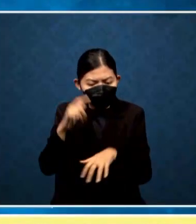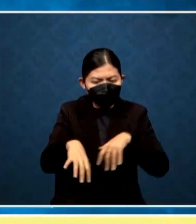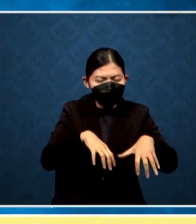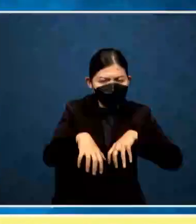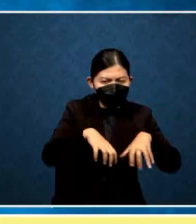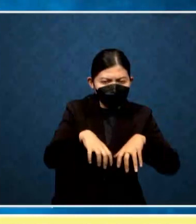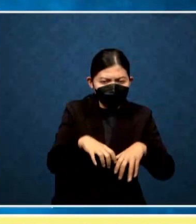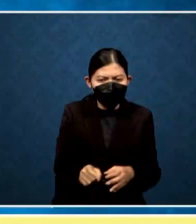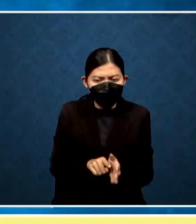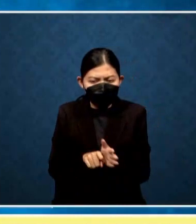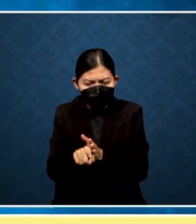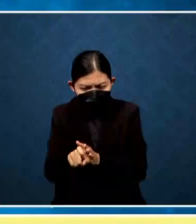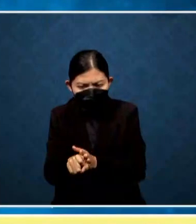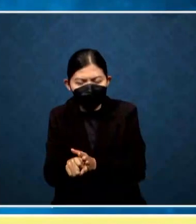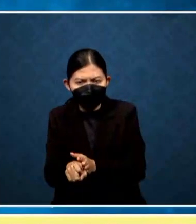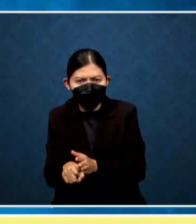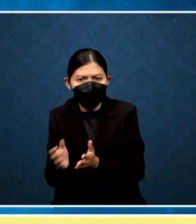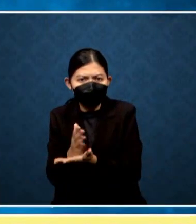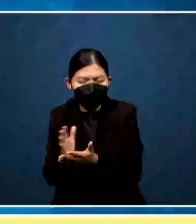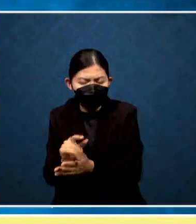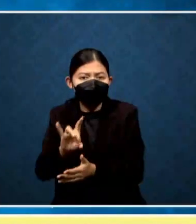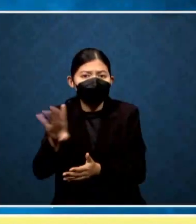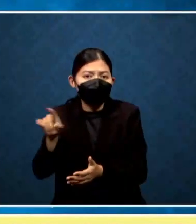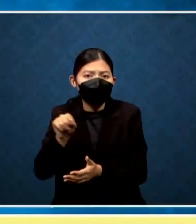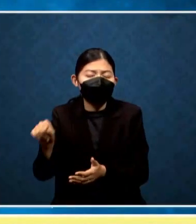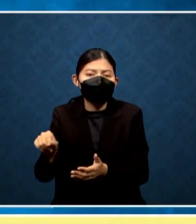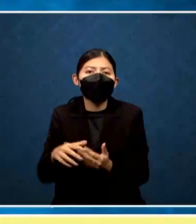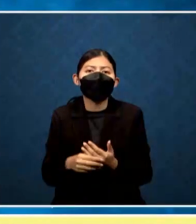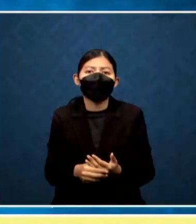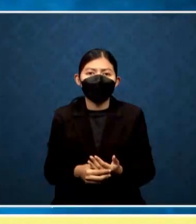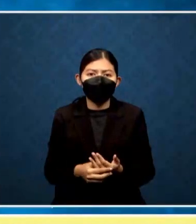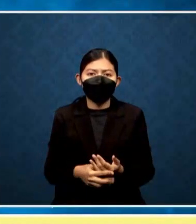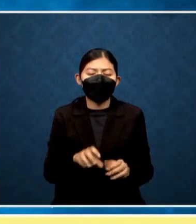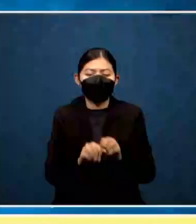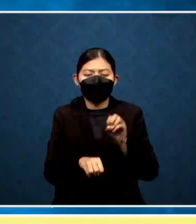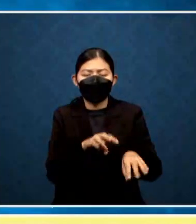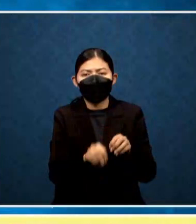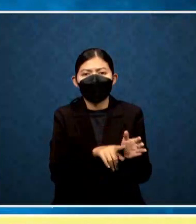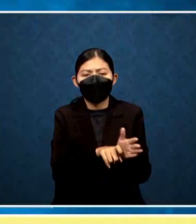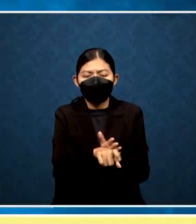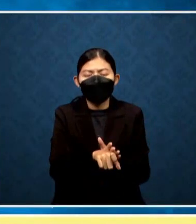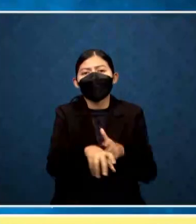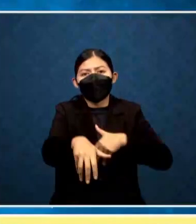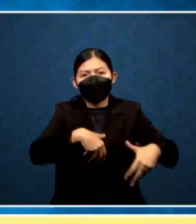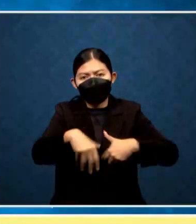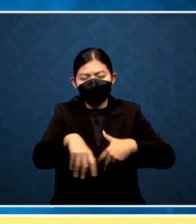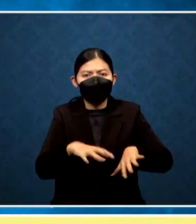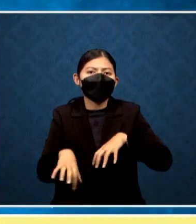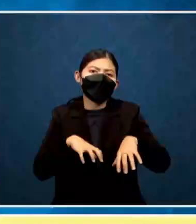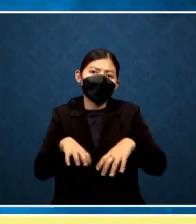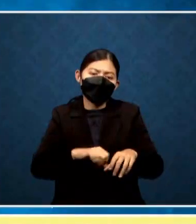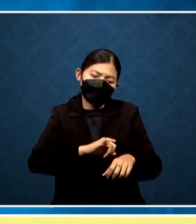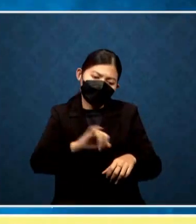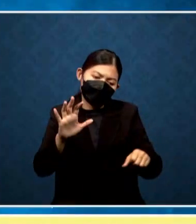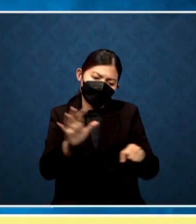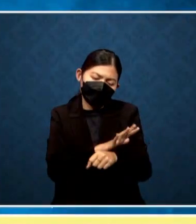จัดการขยะร่วมกันร่วให้ได้ 100%แล้หนาลขยะอาย Bureauชนก็ได้รบการจัดการอย่ถูตอง